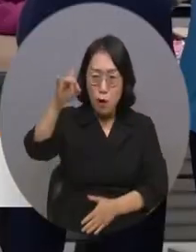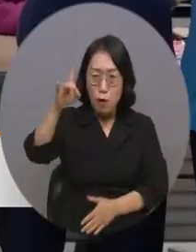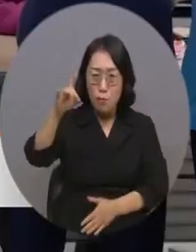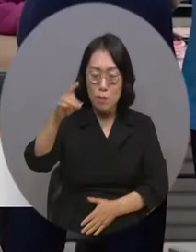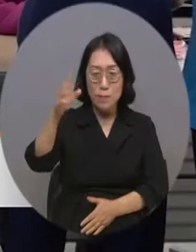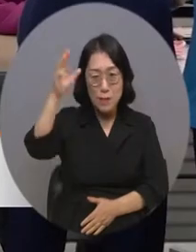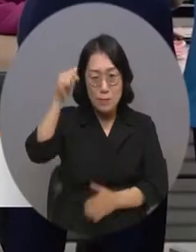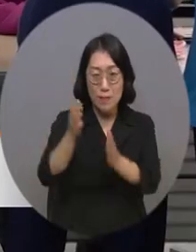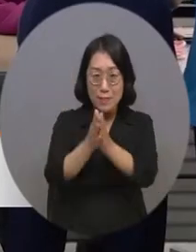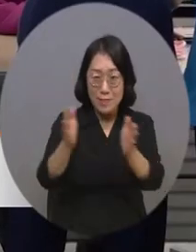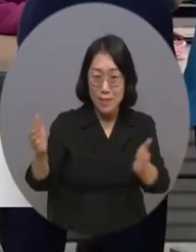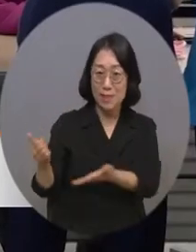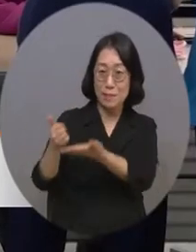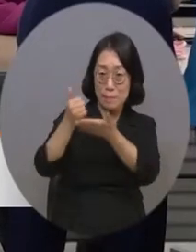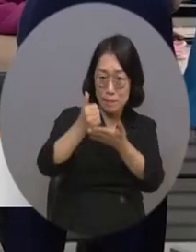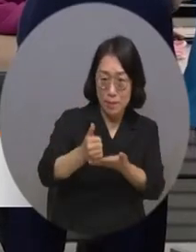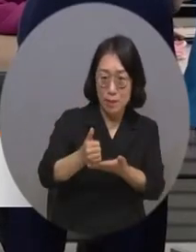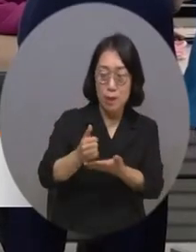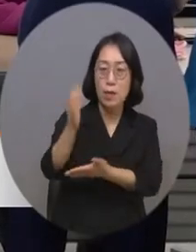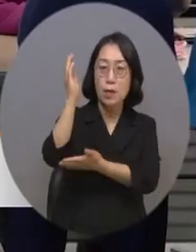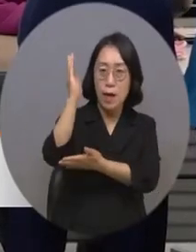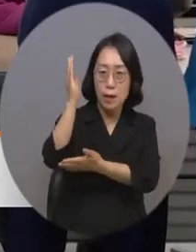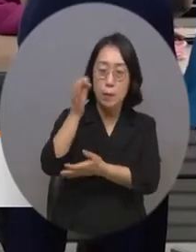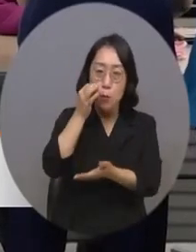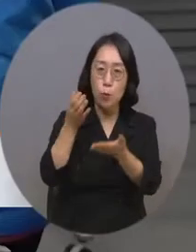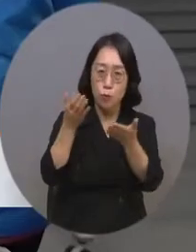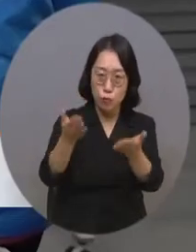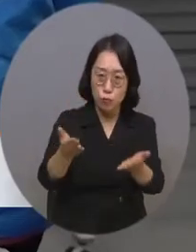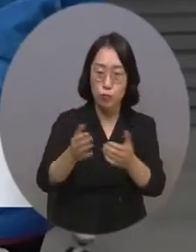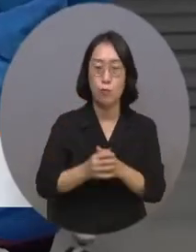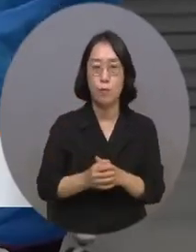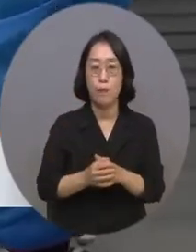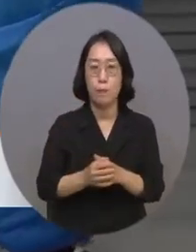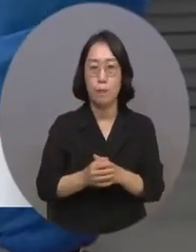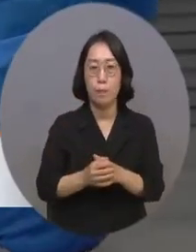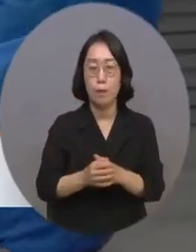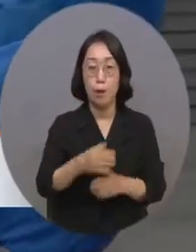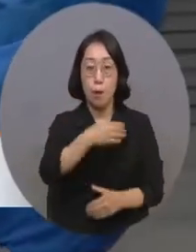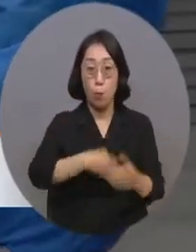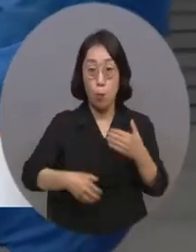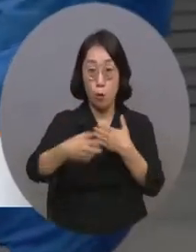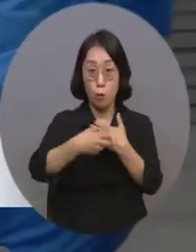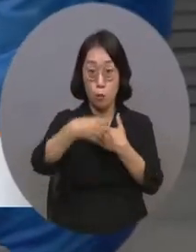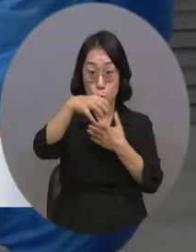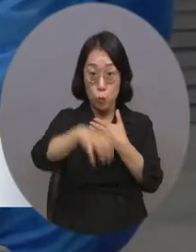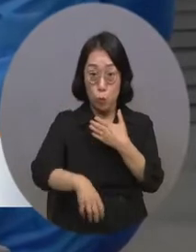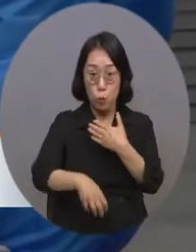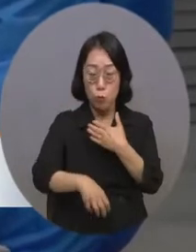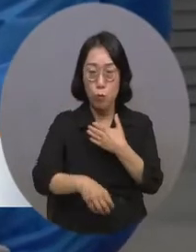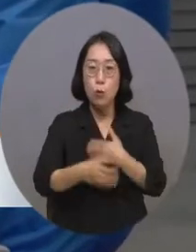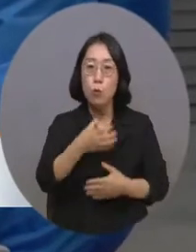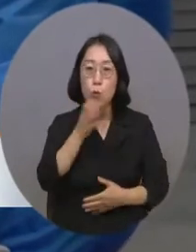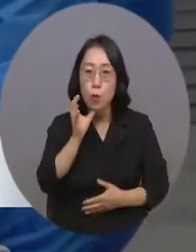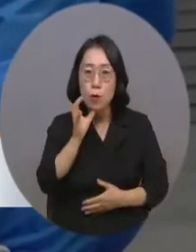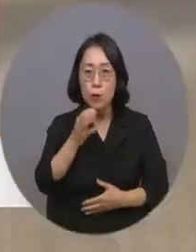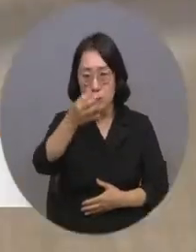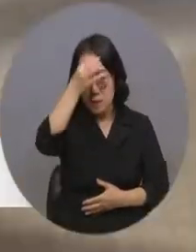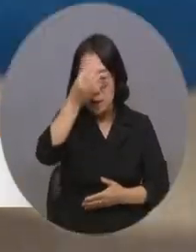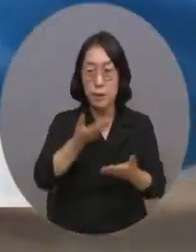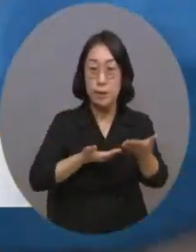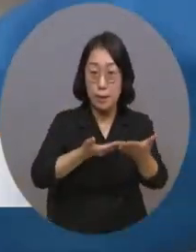강사로 초청해서 진행하는 시범 교육 사업입니다. 횡성군 보건소는 치매 노인들이 서로의 재능을 함께